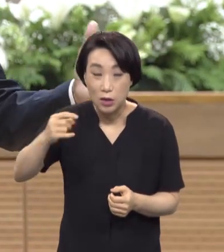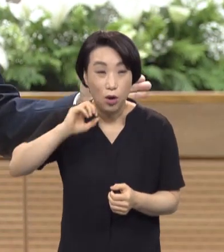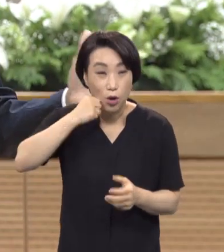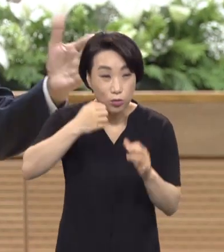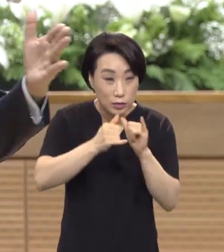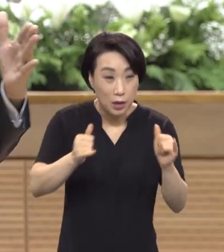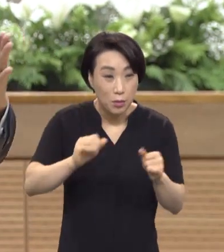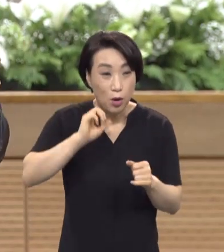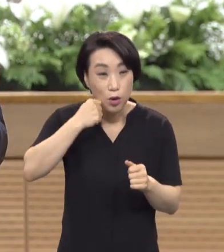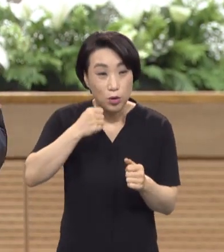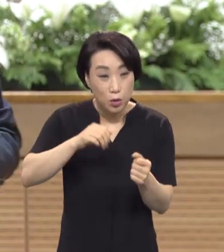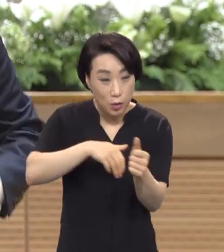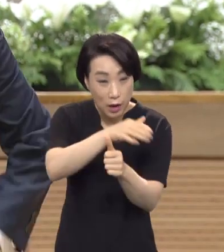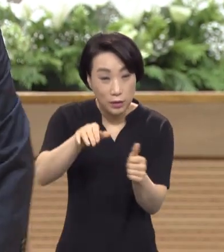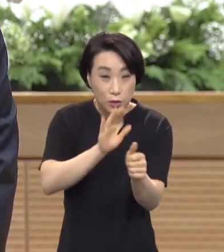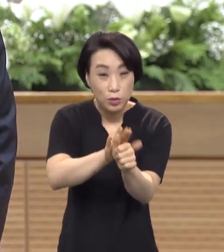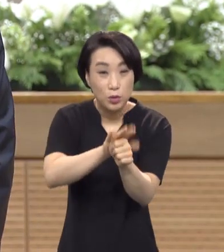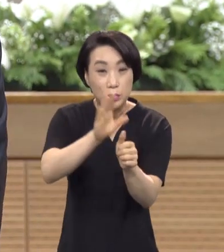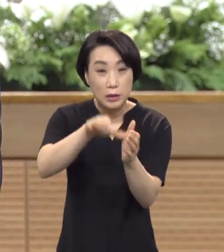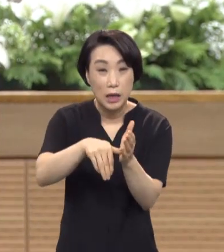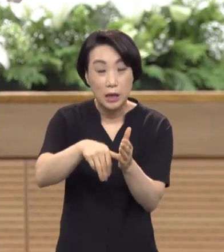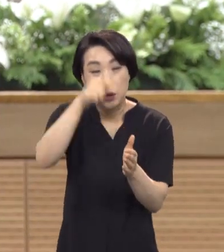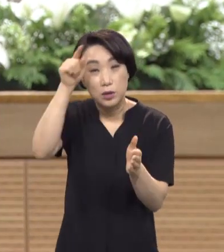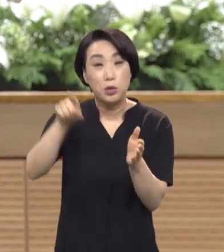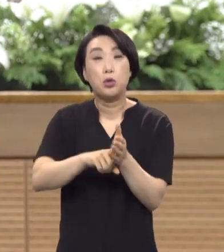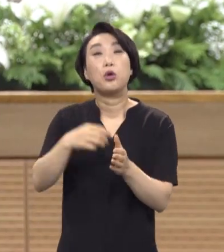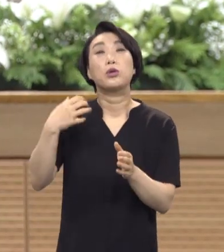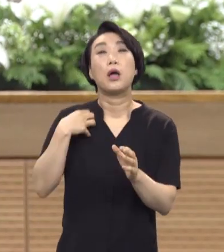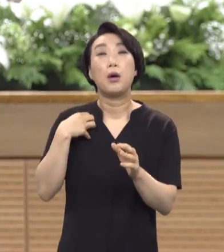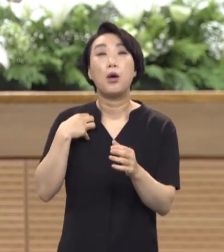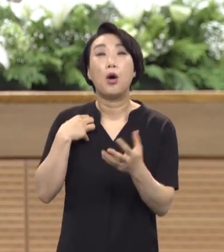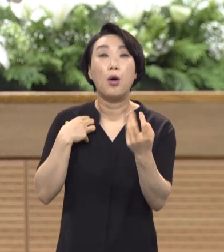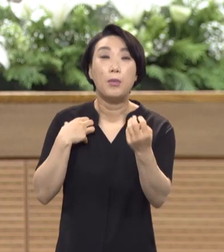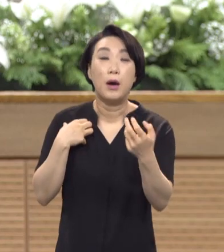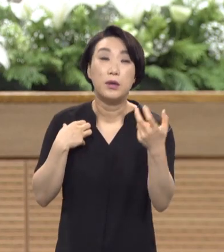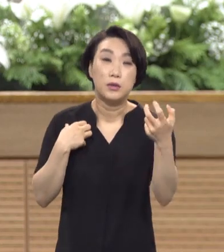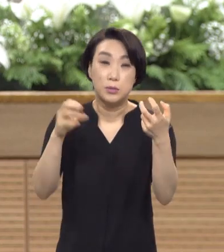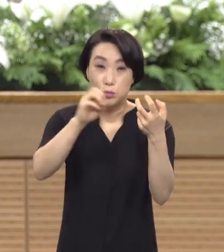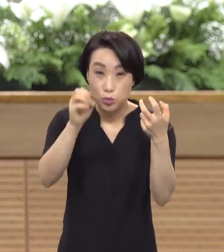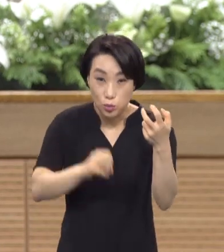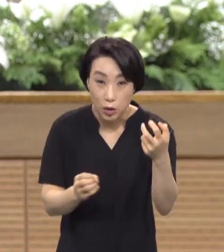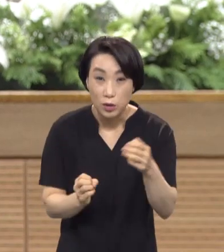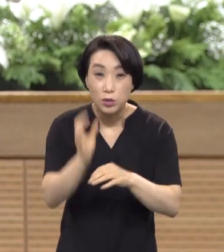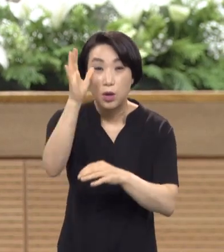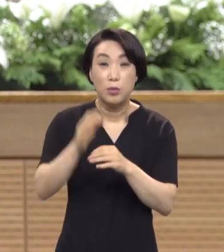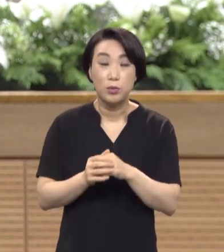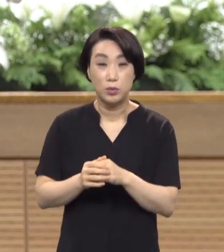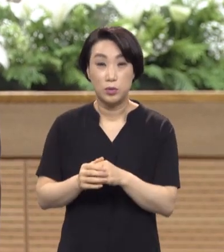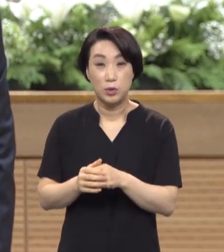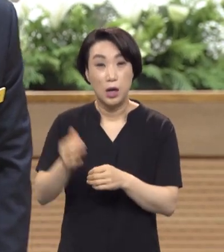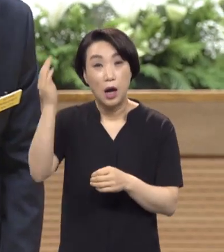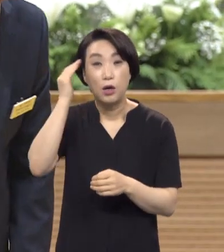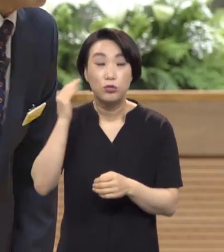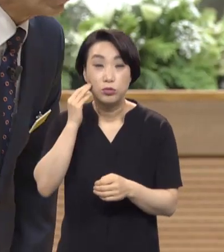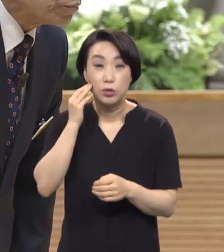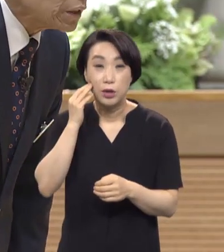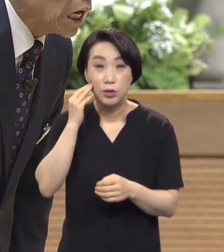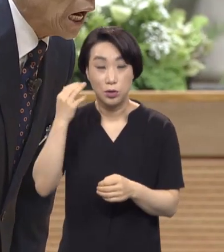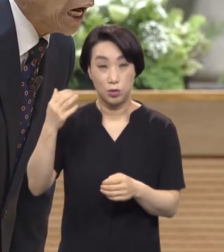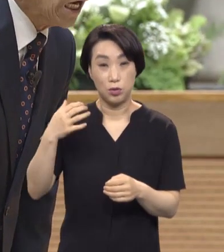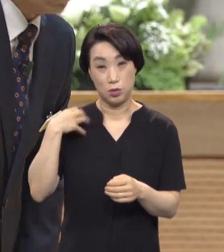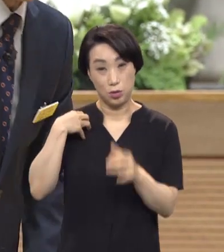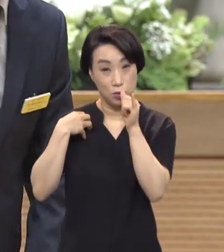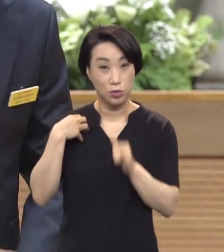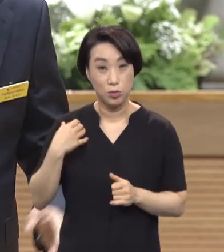어려운 환경을 돌보는데 예, 70%가 훨씬 넘는 분량을 대한민국에서 차지하고